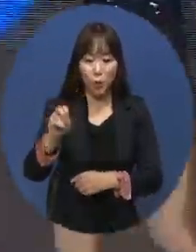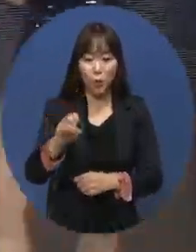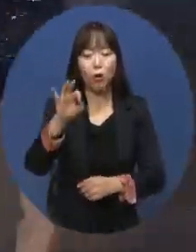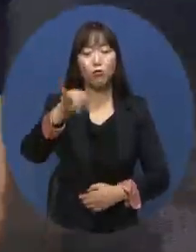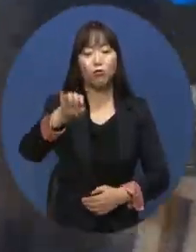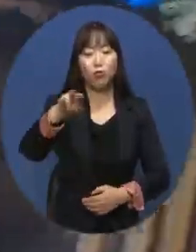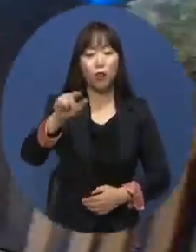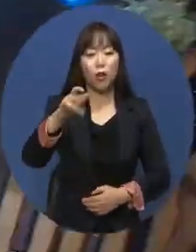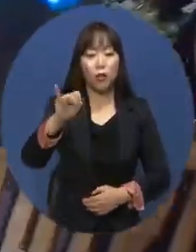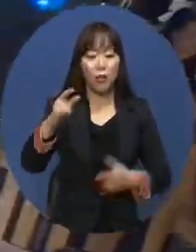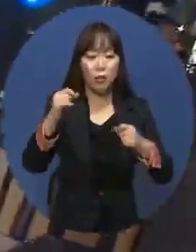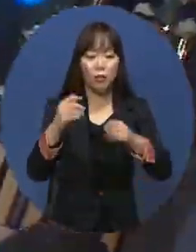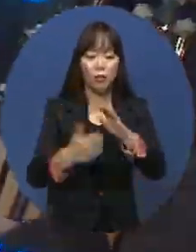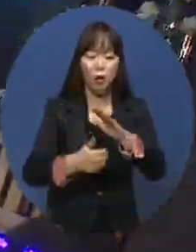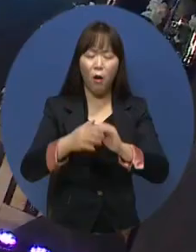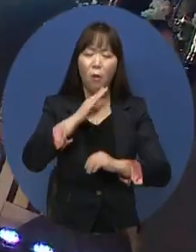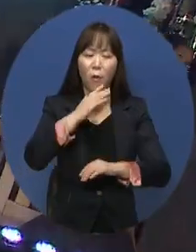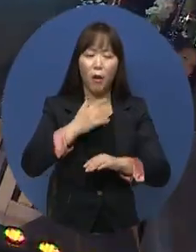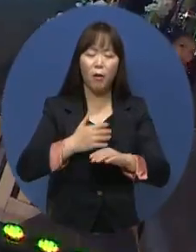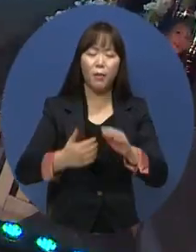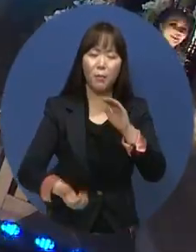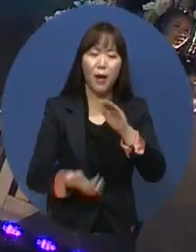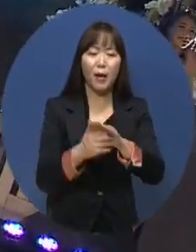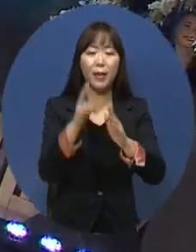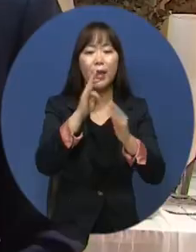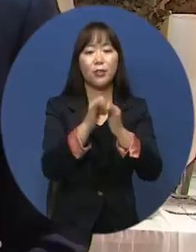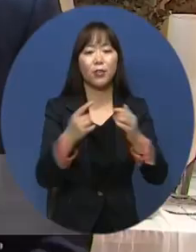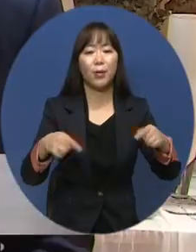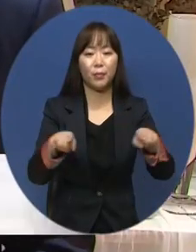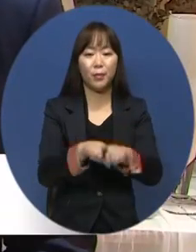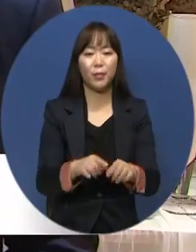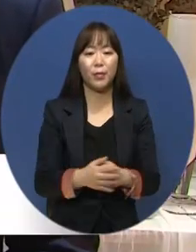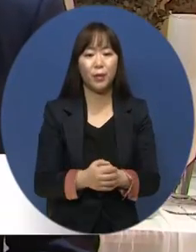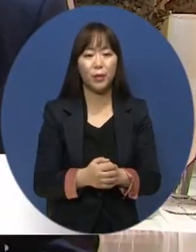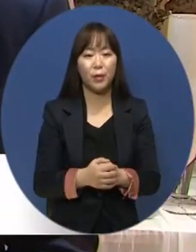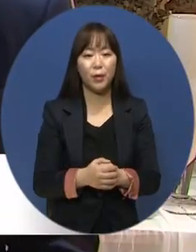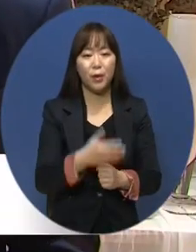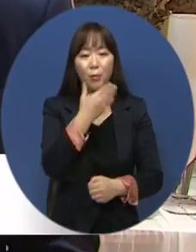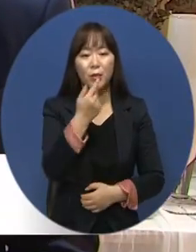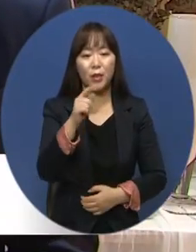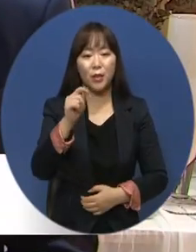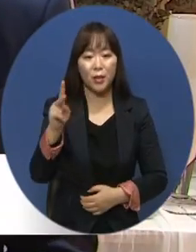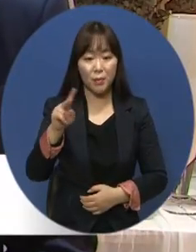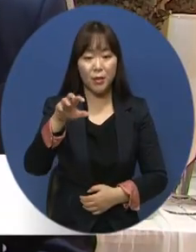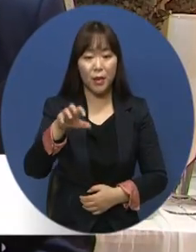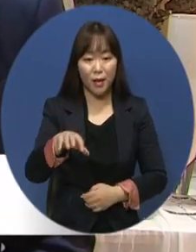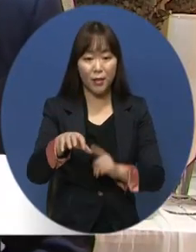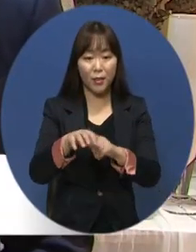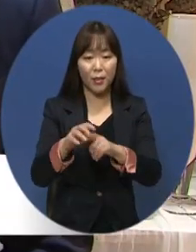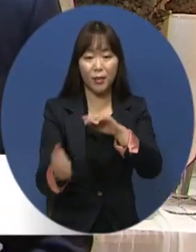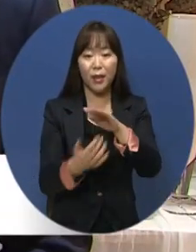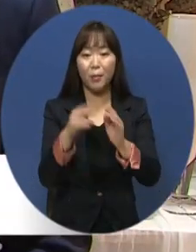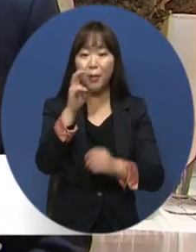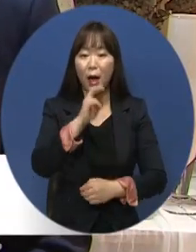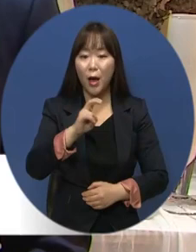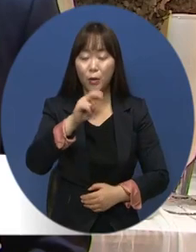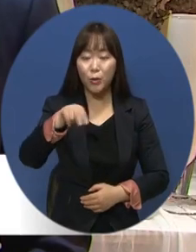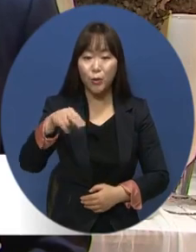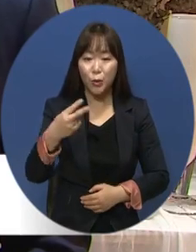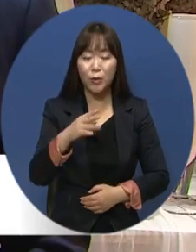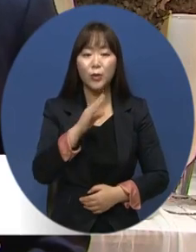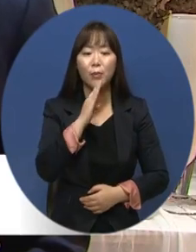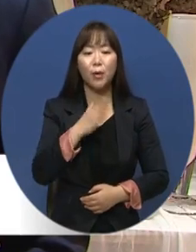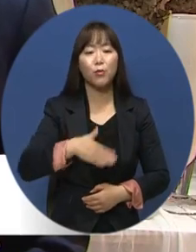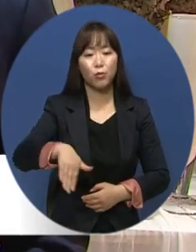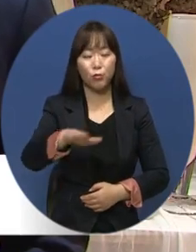등 정상급 가수들이 함께합니다. 복지TV에서 하는 탑가이쇼는 정말